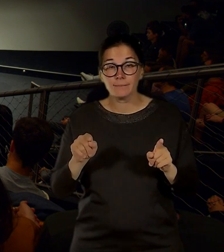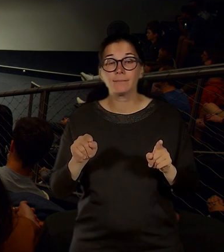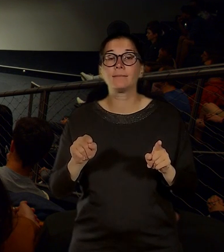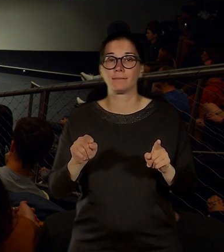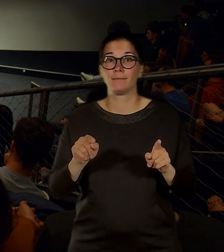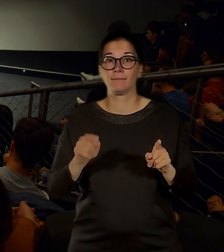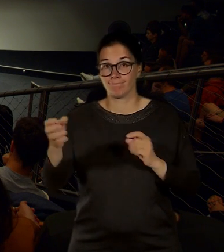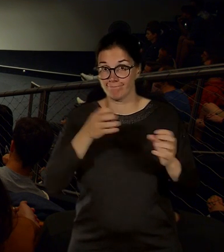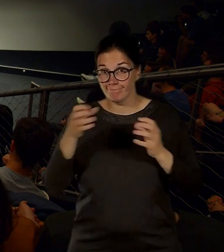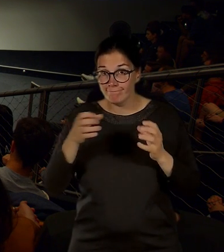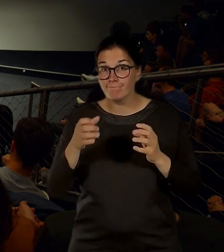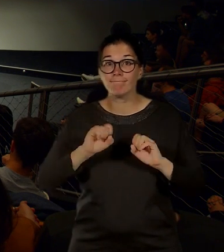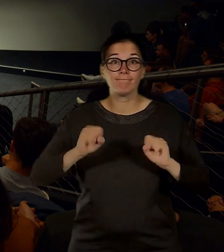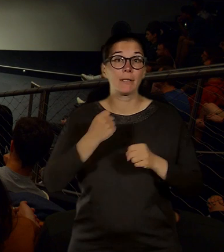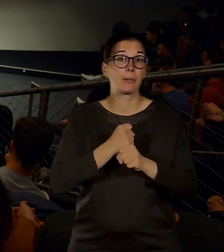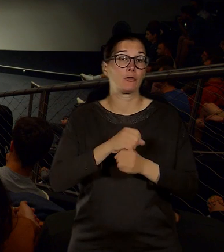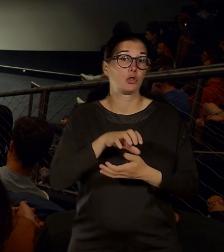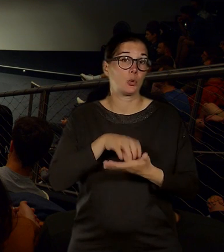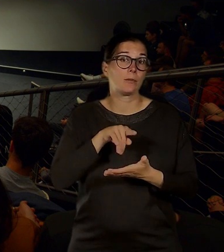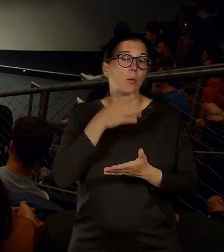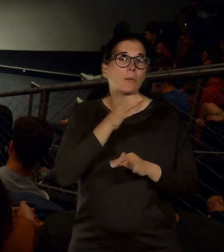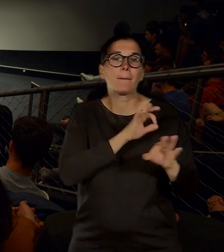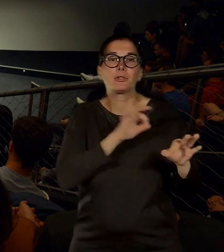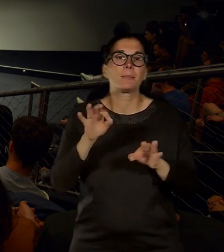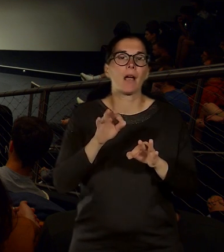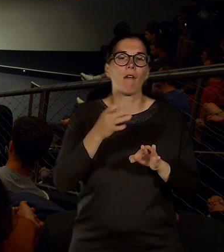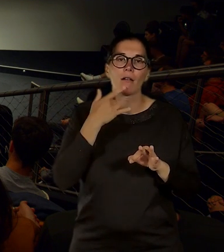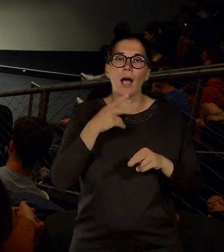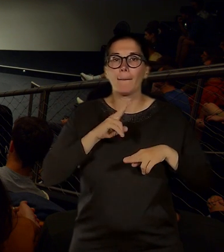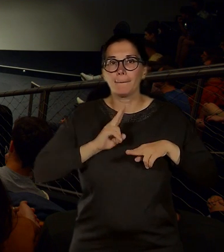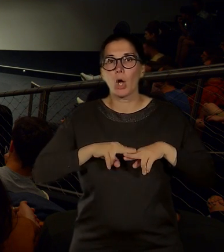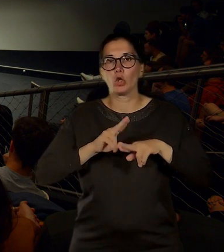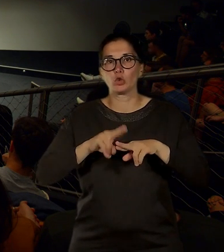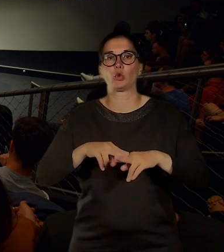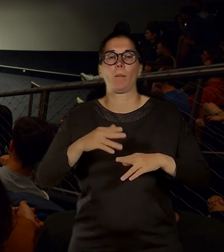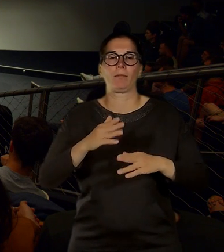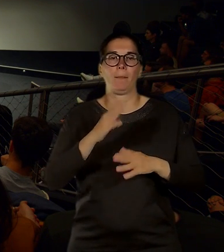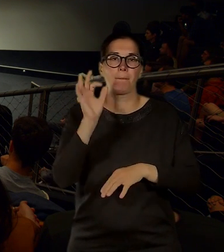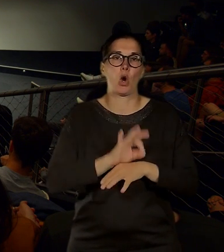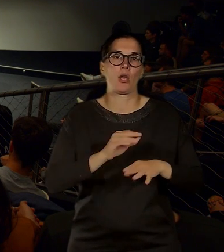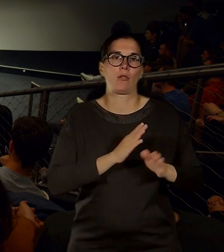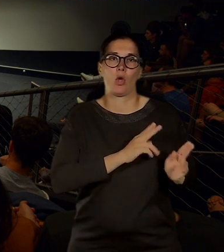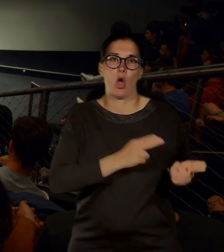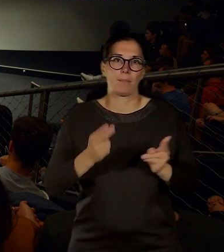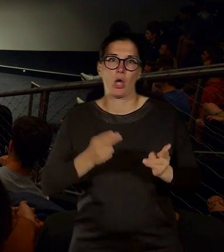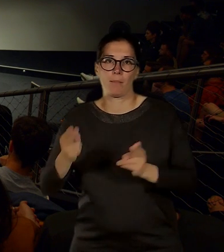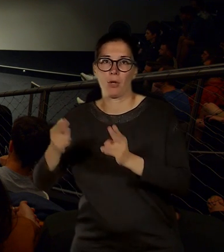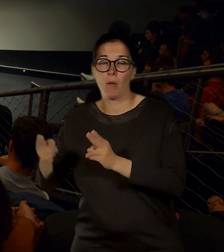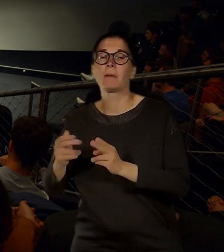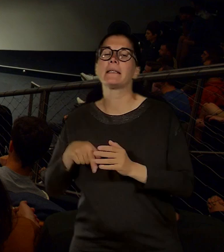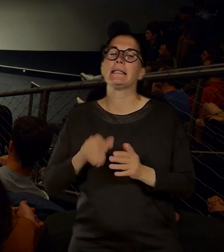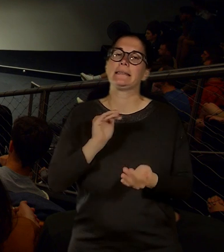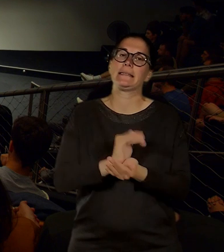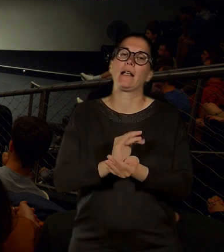mělo dojít k přípravě etapizace celé té stavby. Tady byl představený nějaký návrh